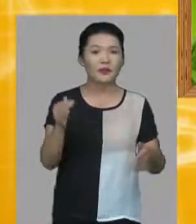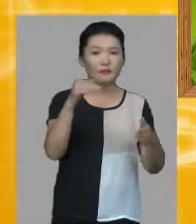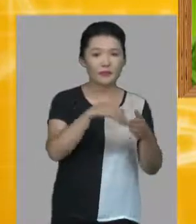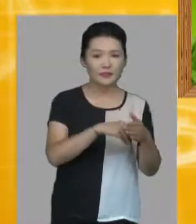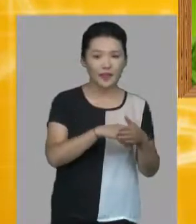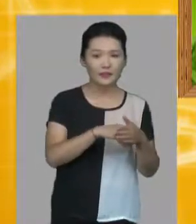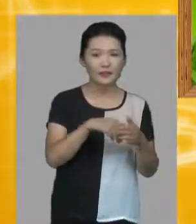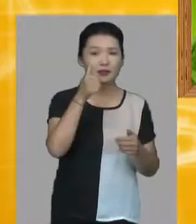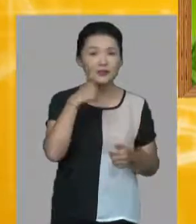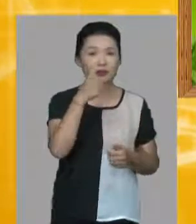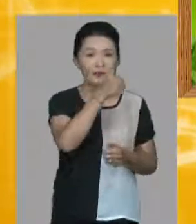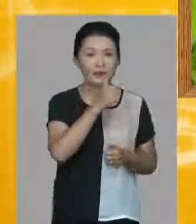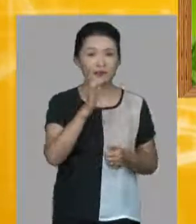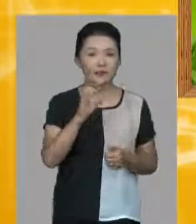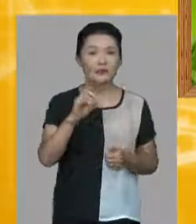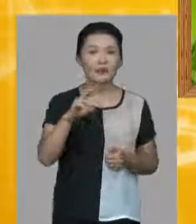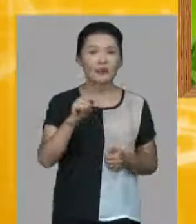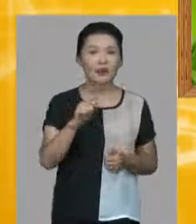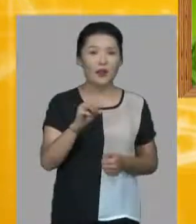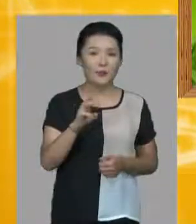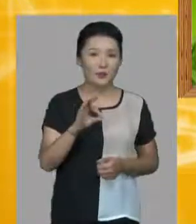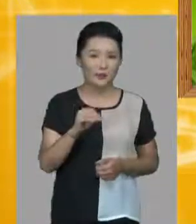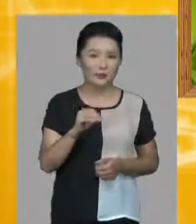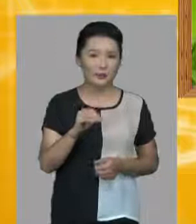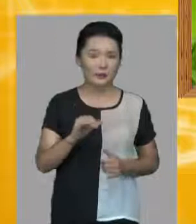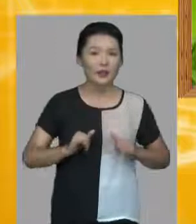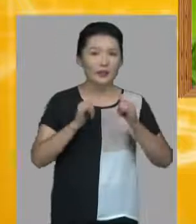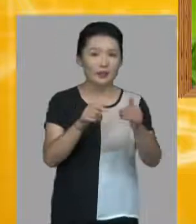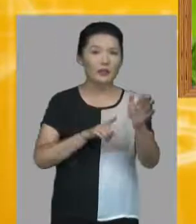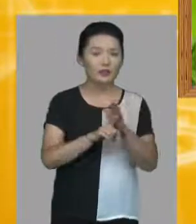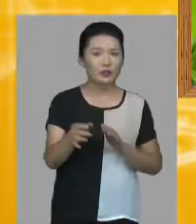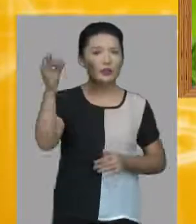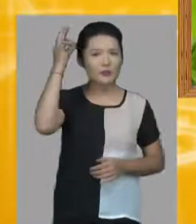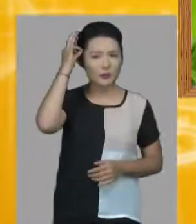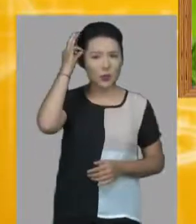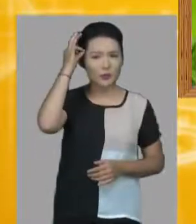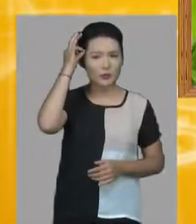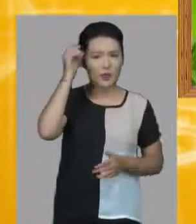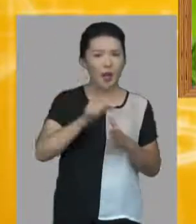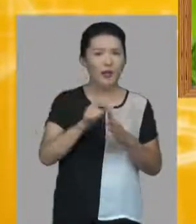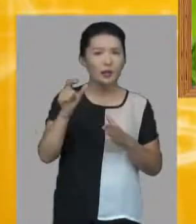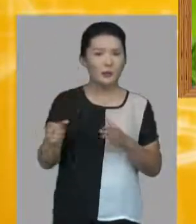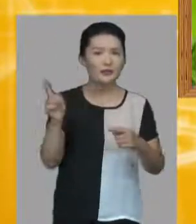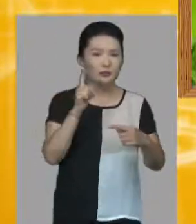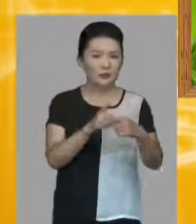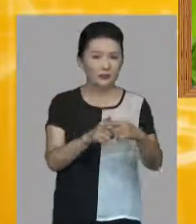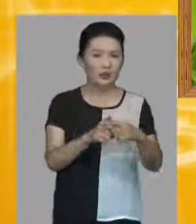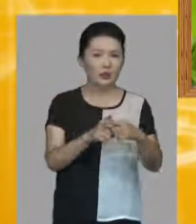Вставить неизвестное слагаемое. Для начала вспомним компоненты